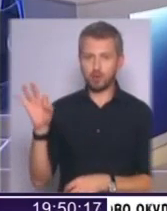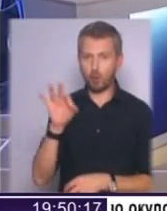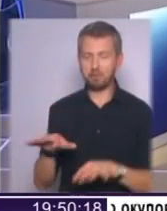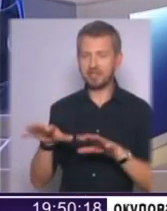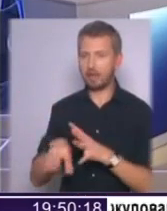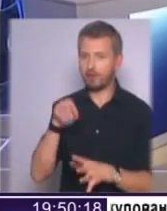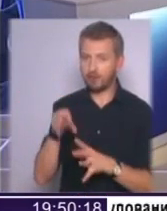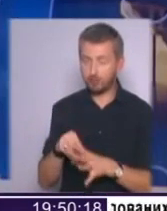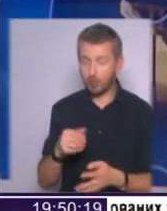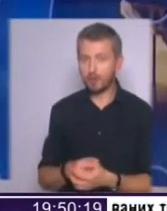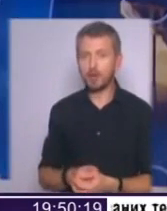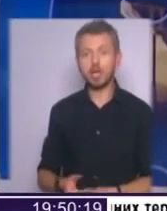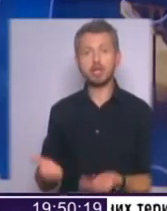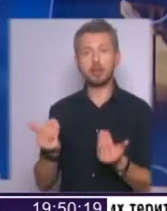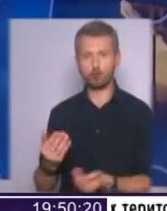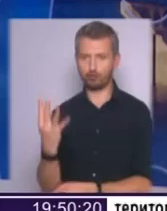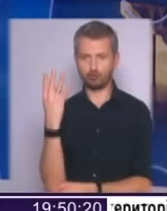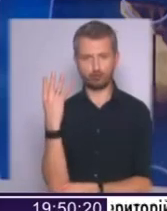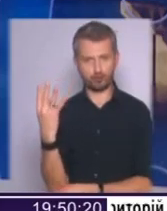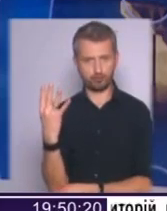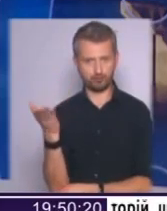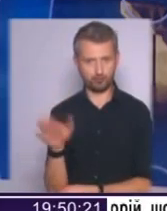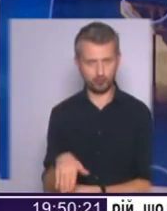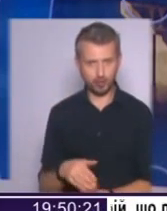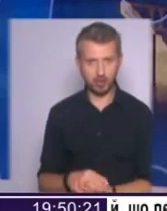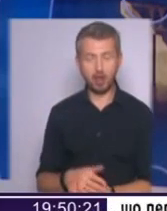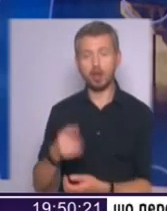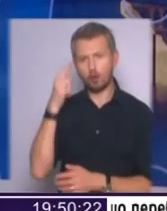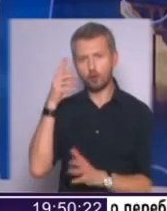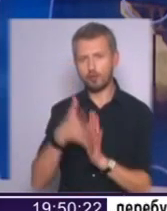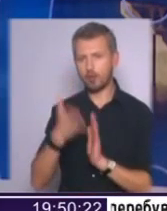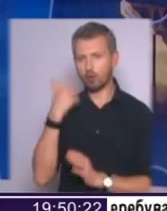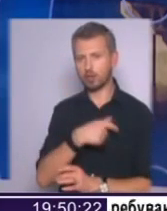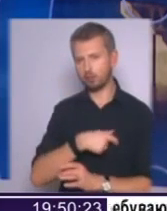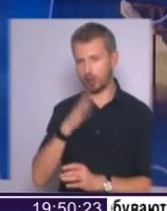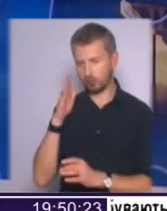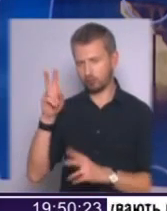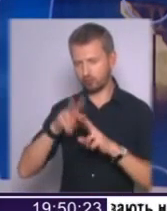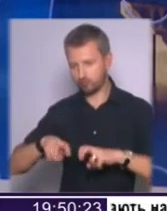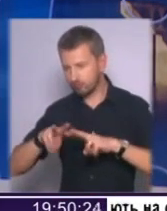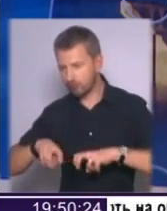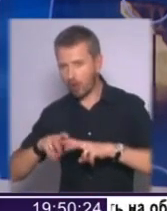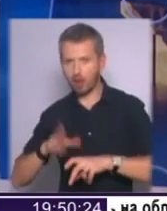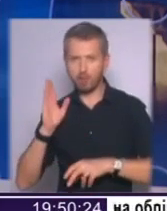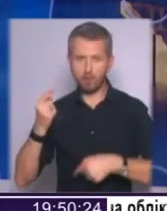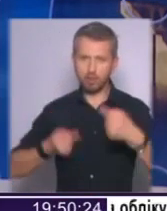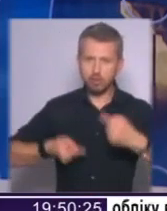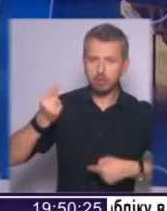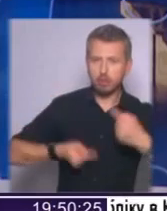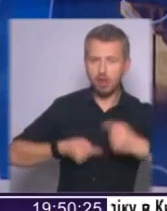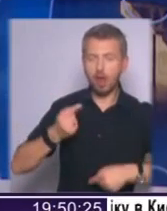місцеві вибори, отже, на сьогодні їх 4, зрозуміло, що коли за них депутати візьмуться, будуть гарячі дискусії, але чи наскільки